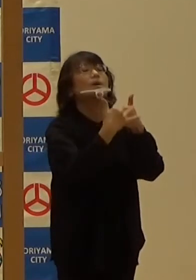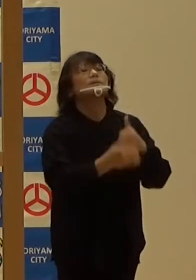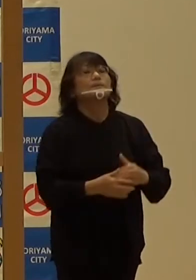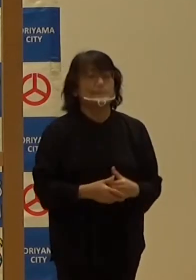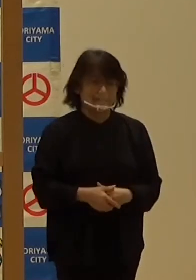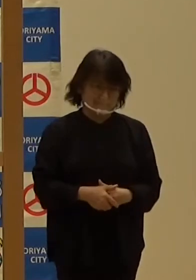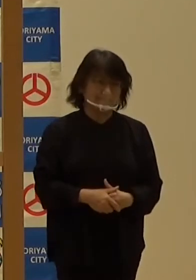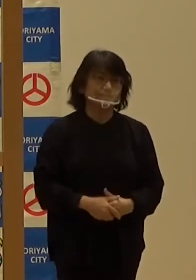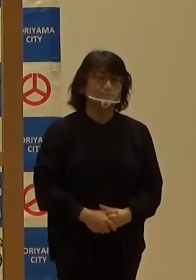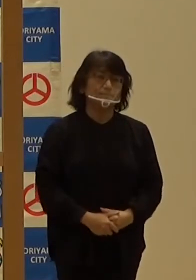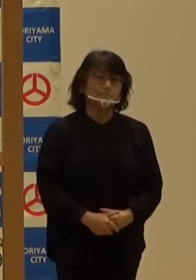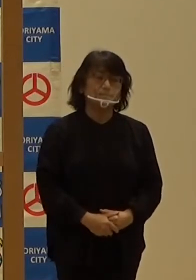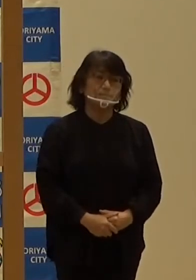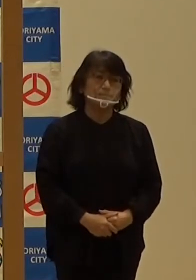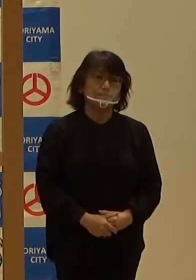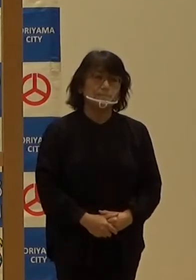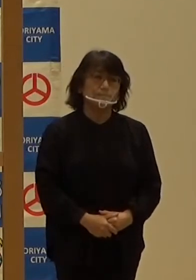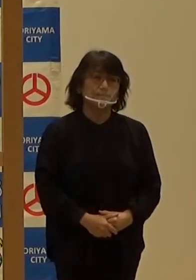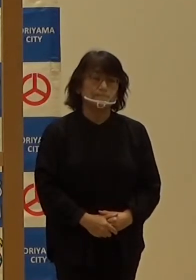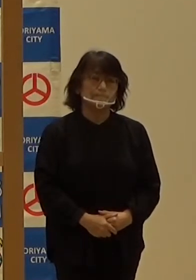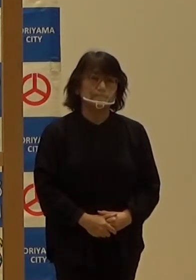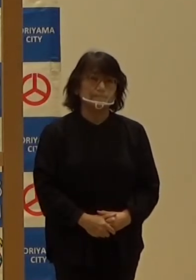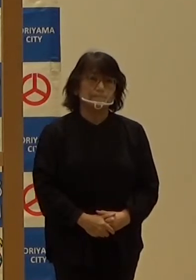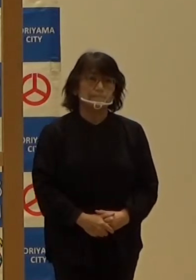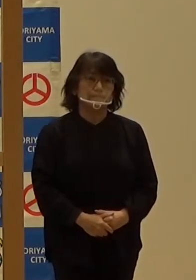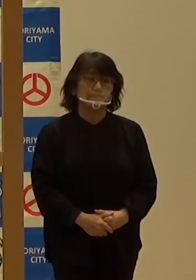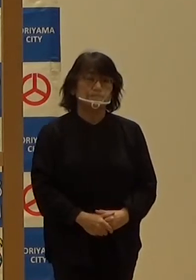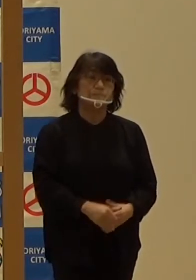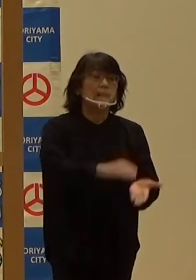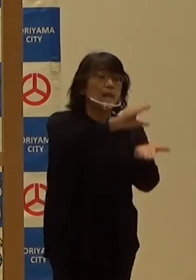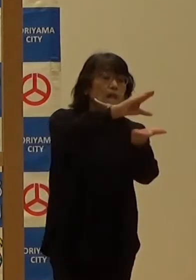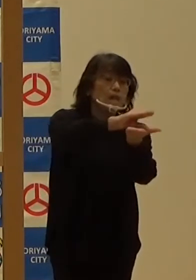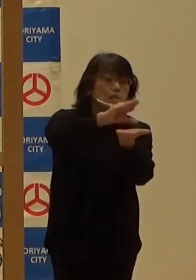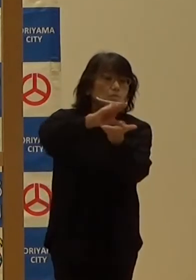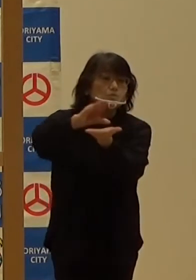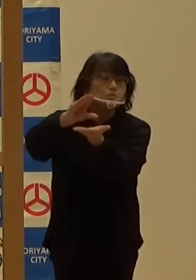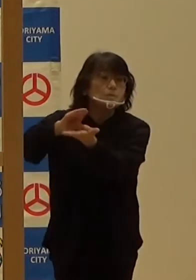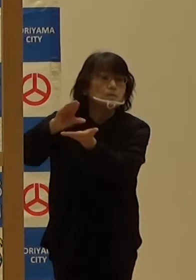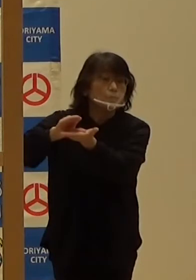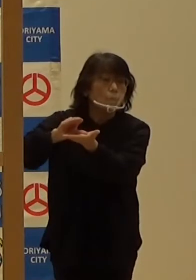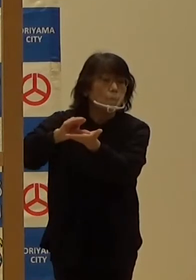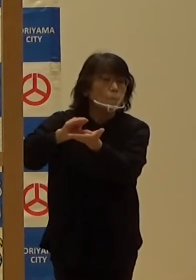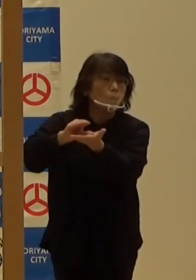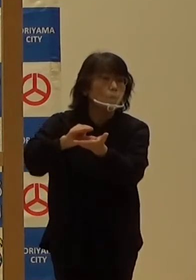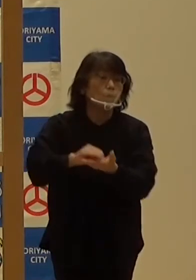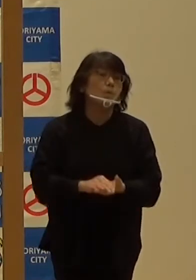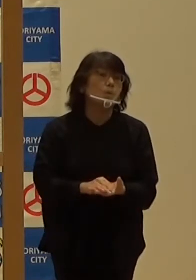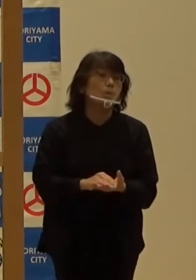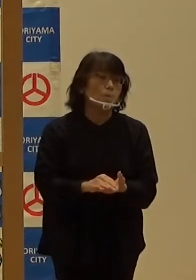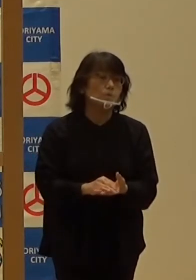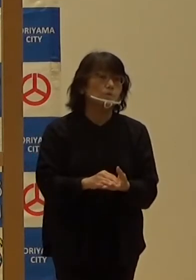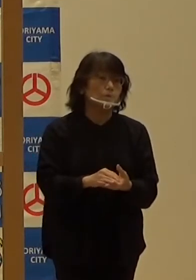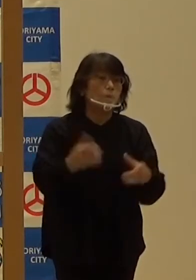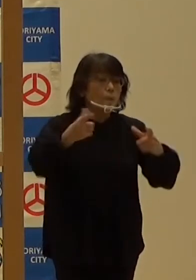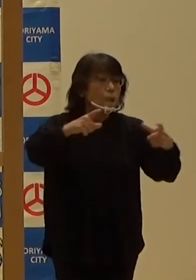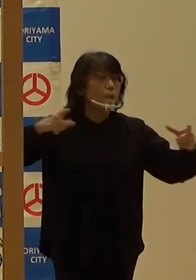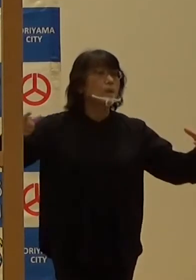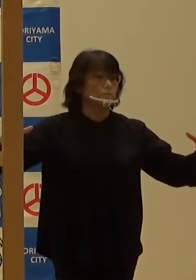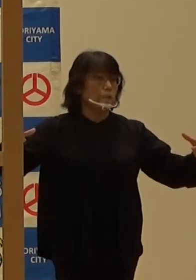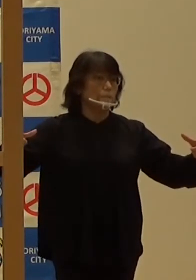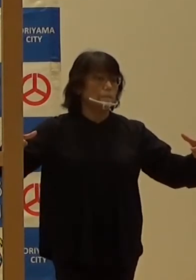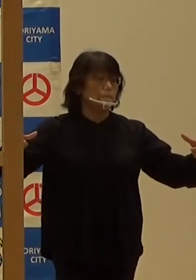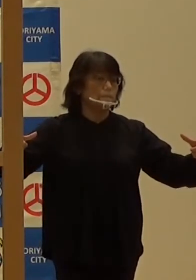かいんですけども、駐車場の台数というのが拡大されるということですけども